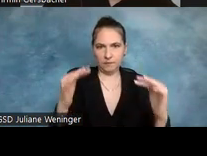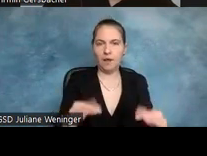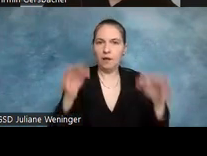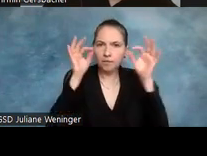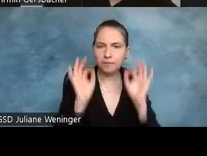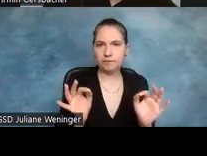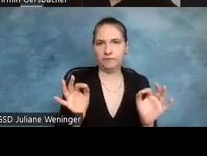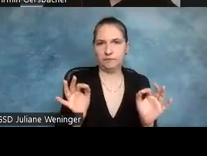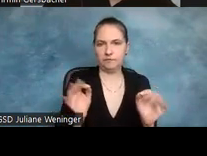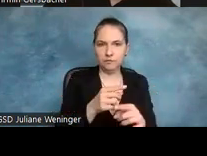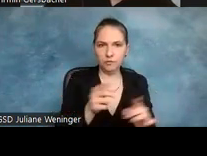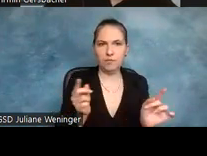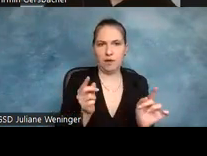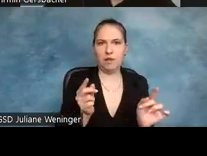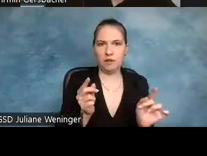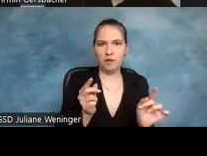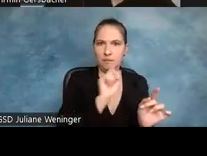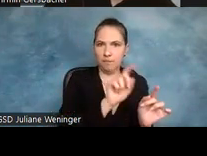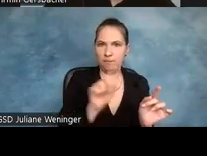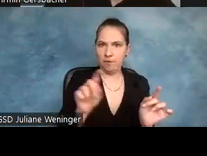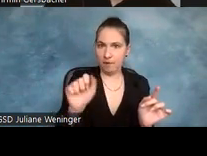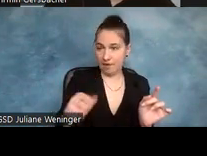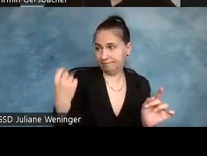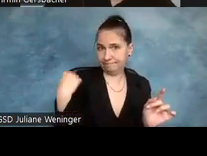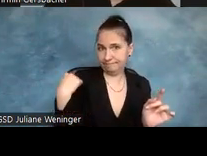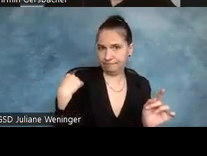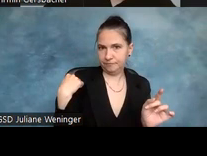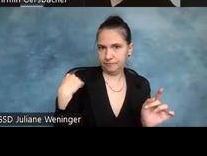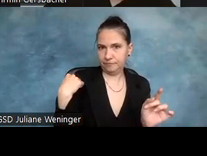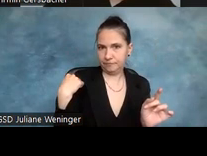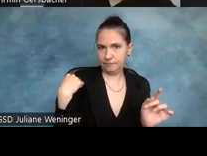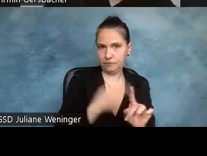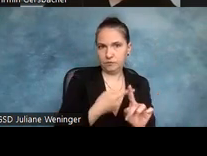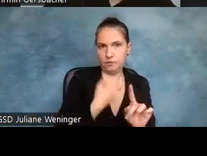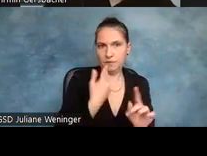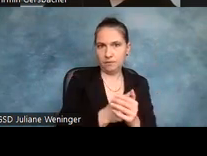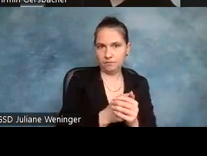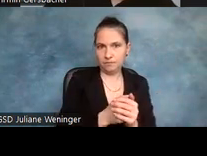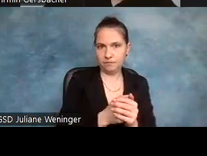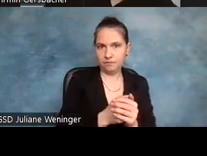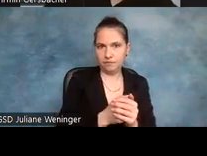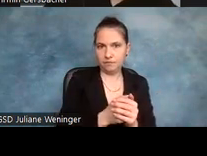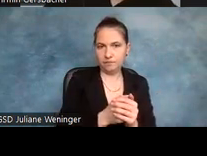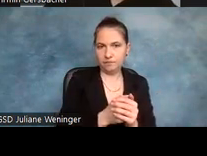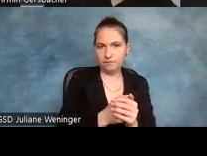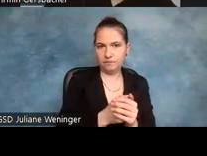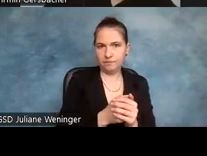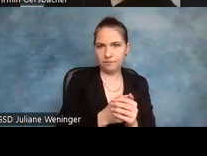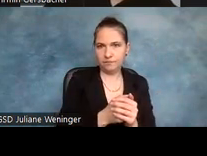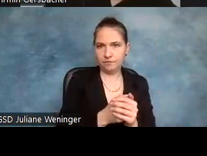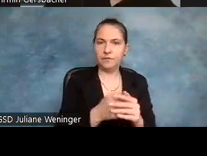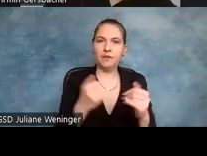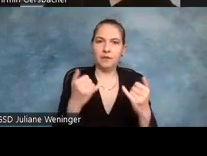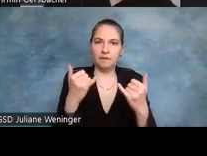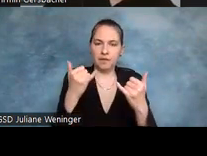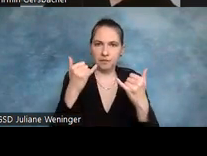einmal die Punkte, die eben gerade noch klickbar waren, die haben alle keine Nummer. Das heißt, ich hätte jetzt, wenn ich die wenn ich